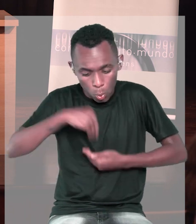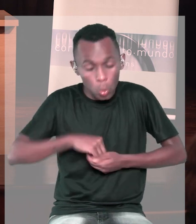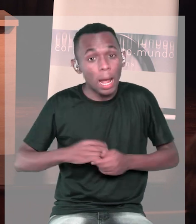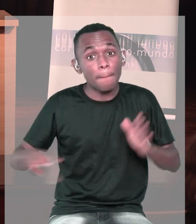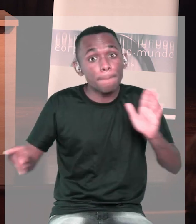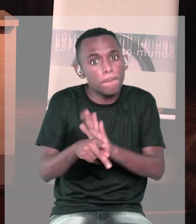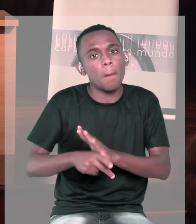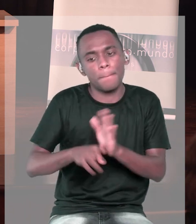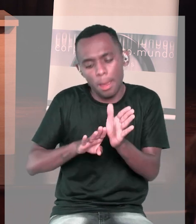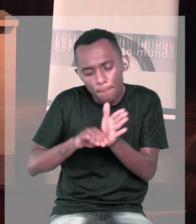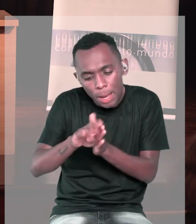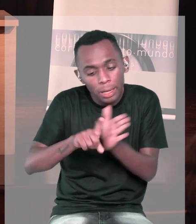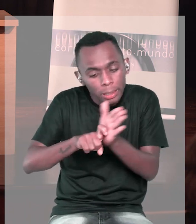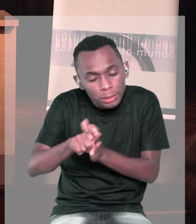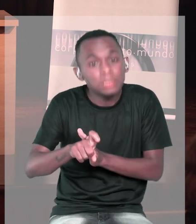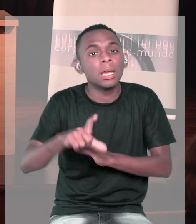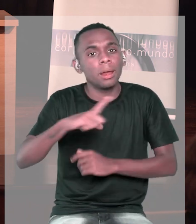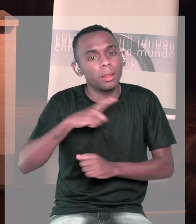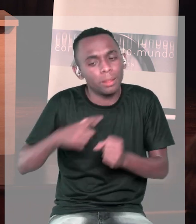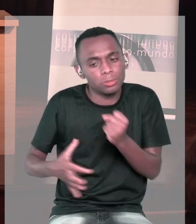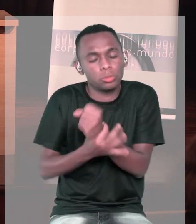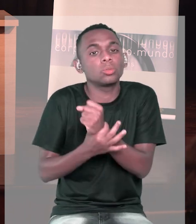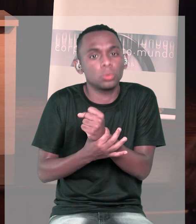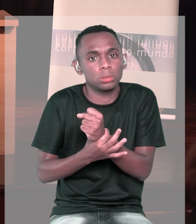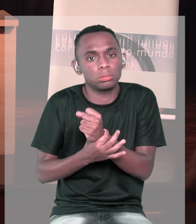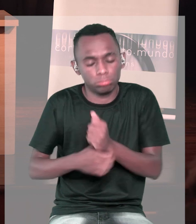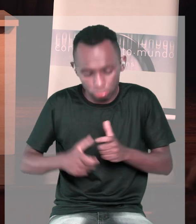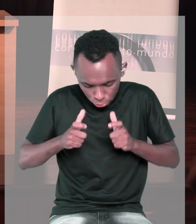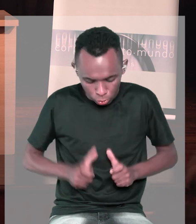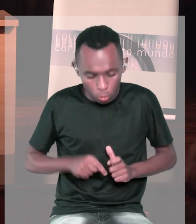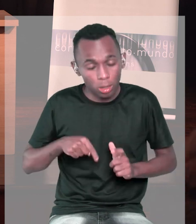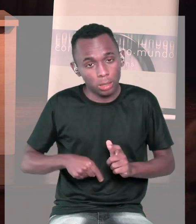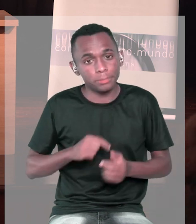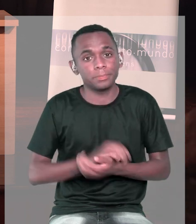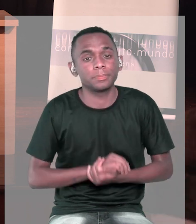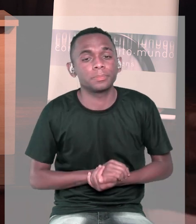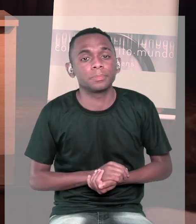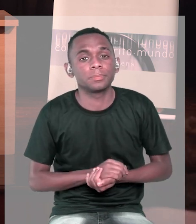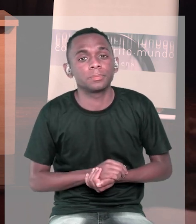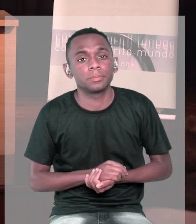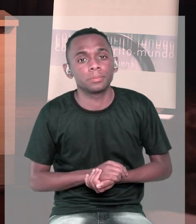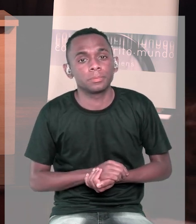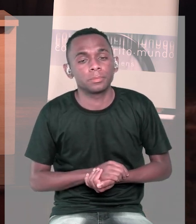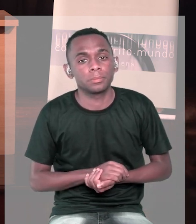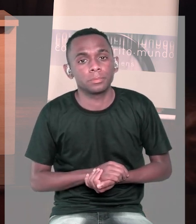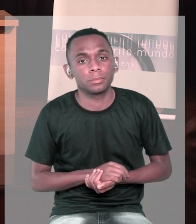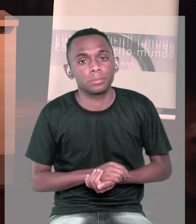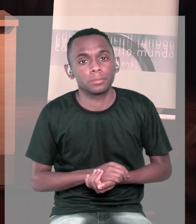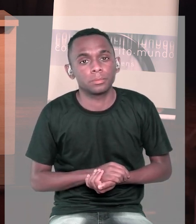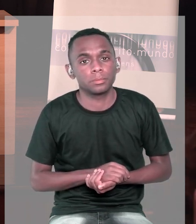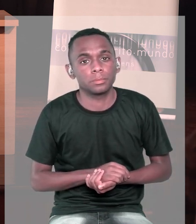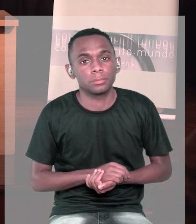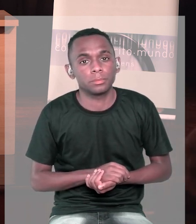la fonction du microbiote, mais tous les jours on fait des découvertes fondamentales là-dessus, elle est